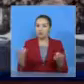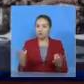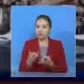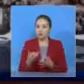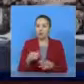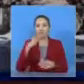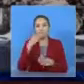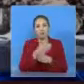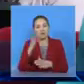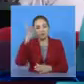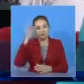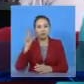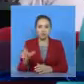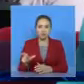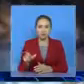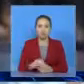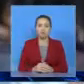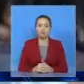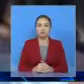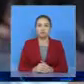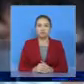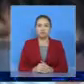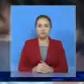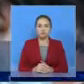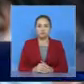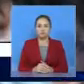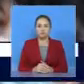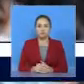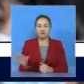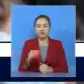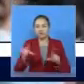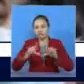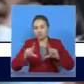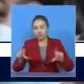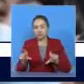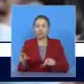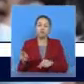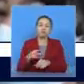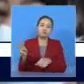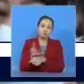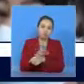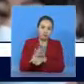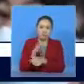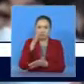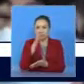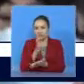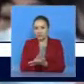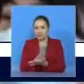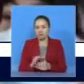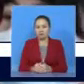нуждающимися в помощи психолога. Все ли школы оснащены видеокамерами? И кто отвечает за их работоспособность? Потому